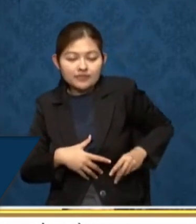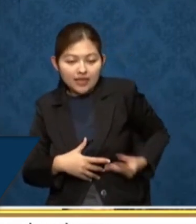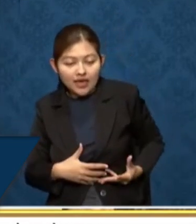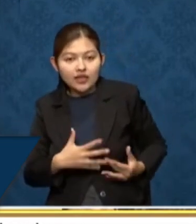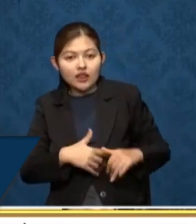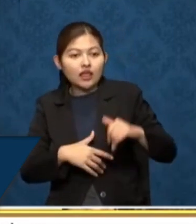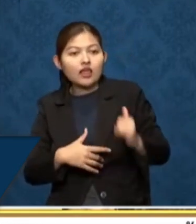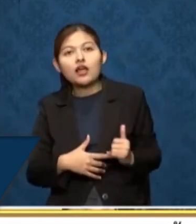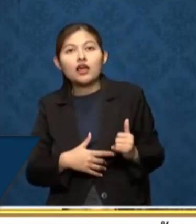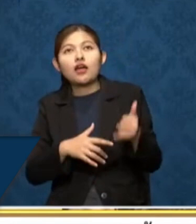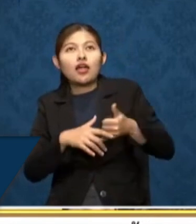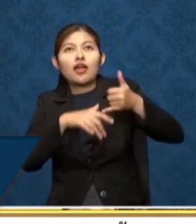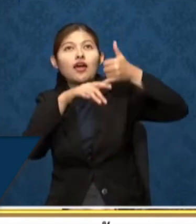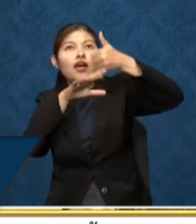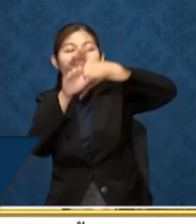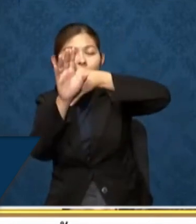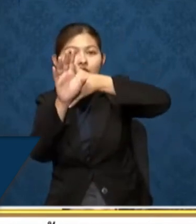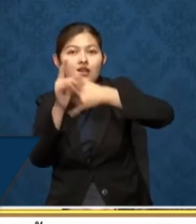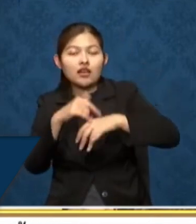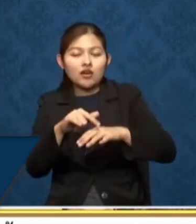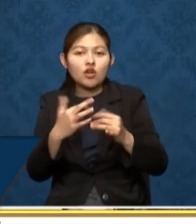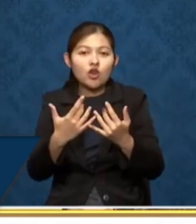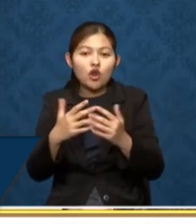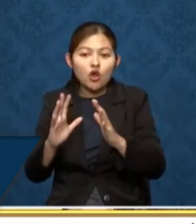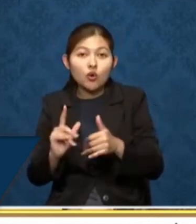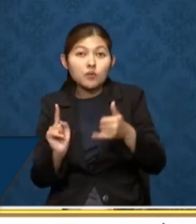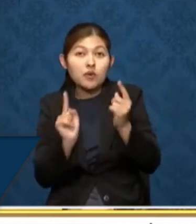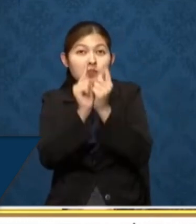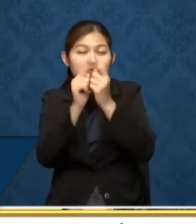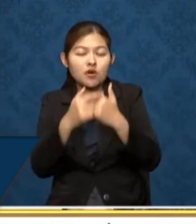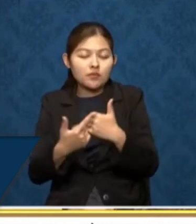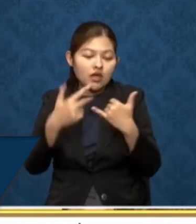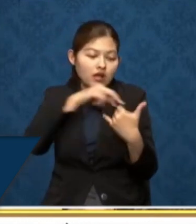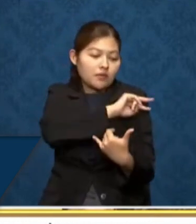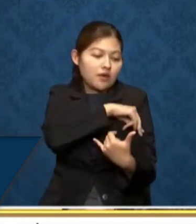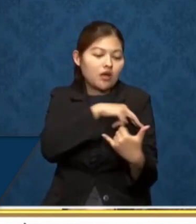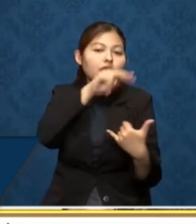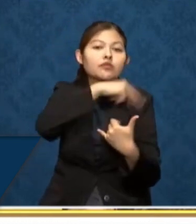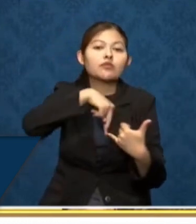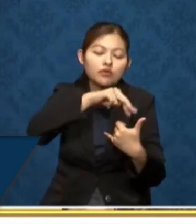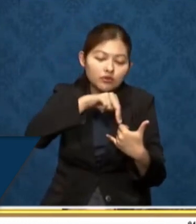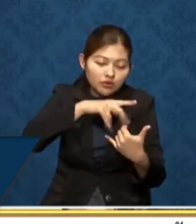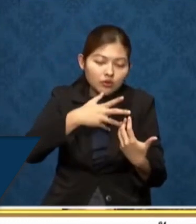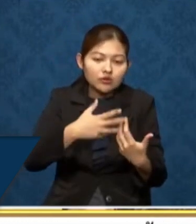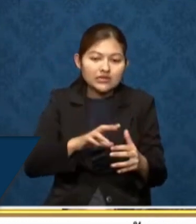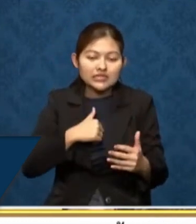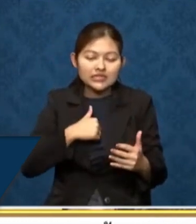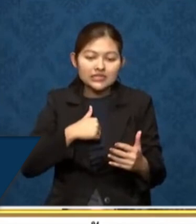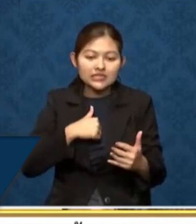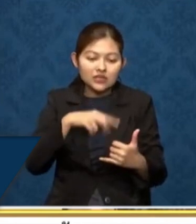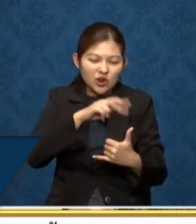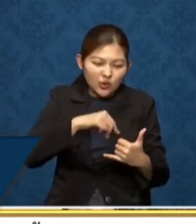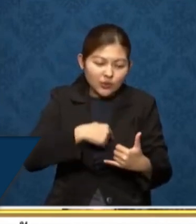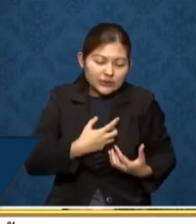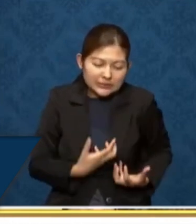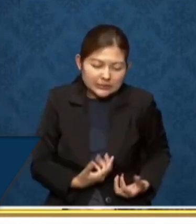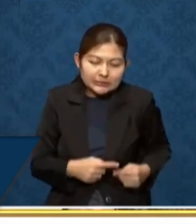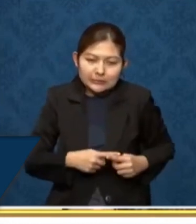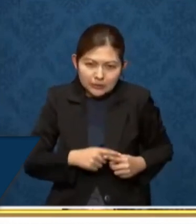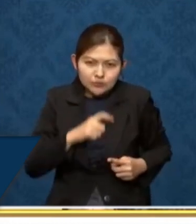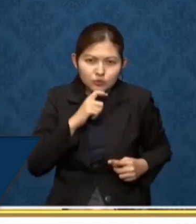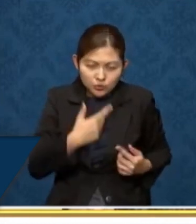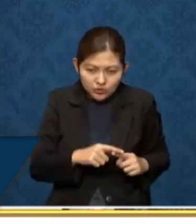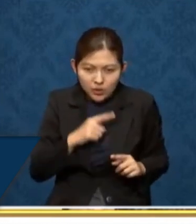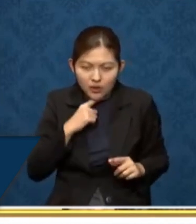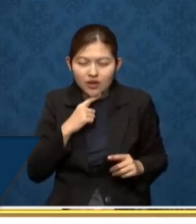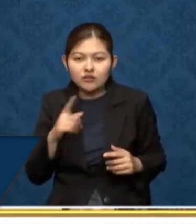มีคนมาเจอแล้วพาไปรักษายังไม่ทันหายขาดเลยค่ะยังไม่ทันฟื้นตัวต้องสลัดความกลัวขึ้นไปกรีดยางอีกแล้วเพราะว่ามีหนี้ม